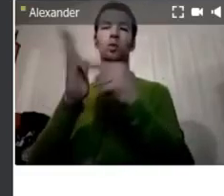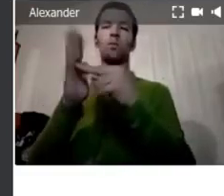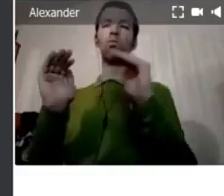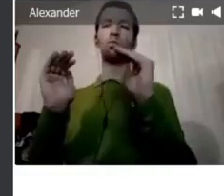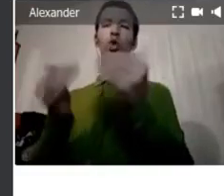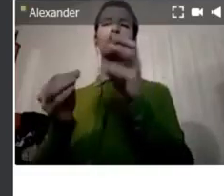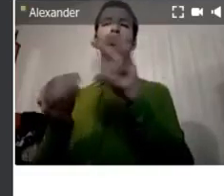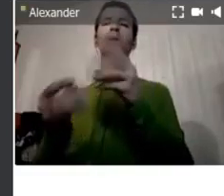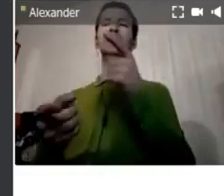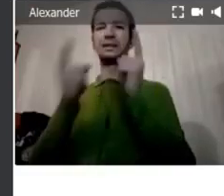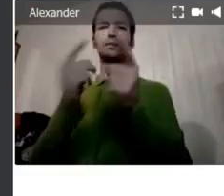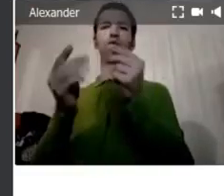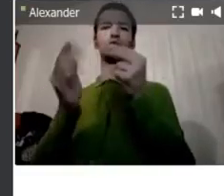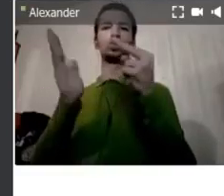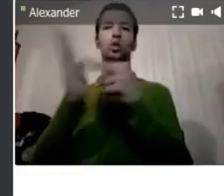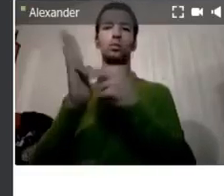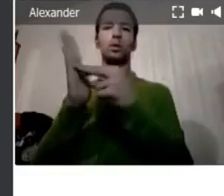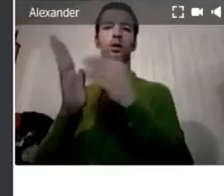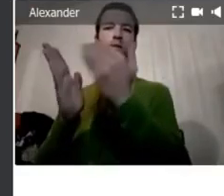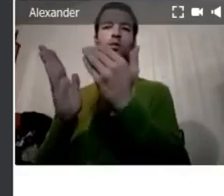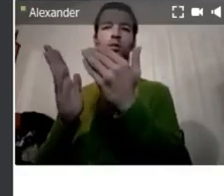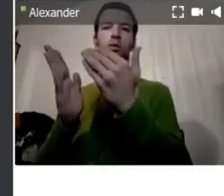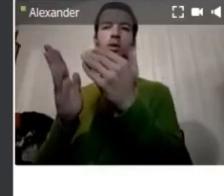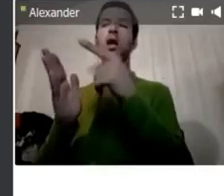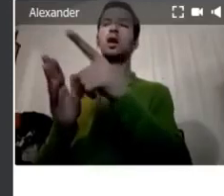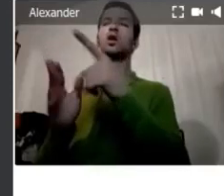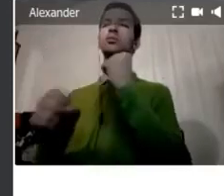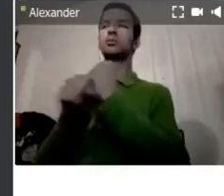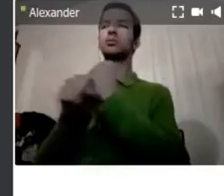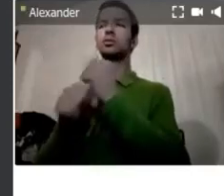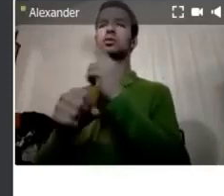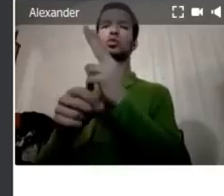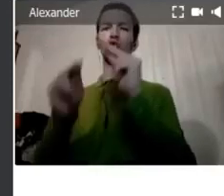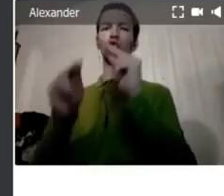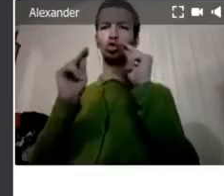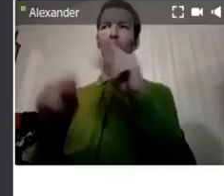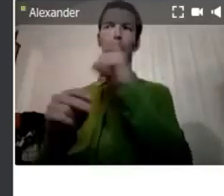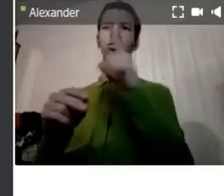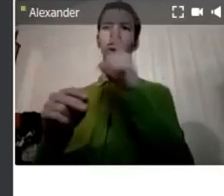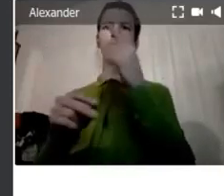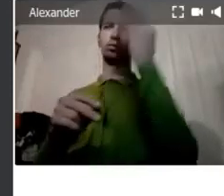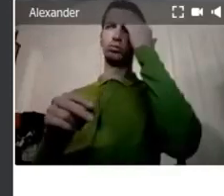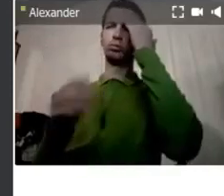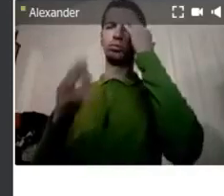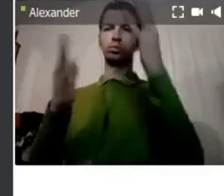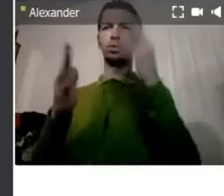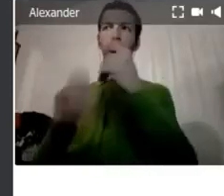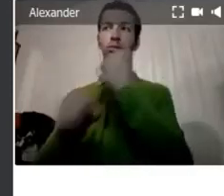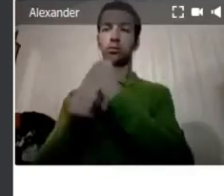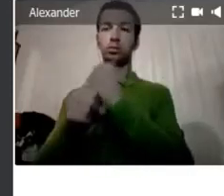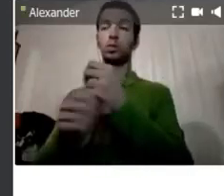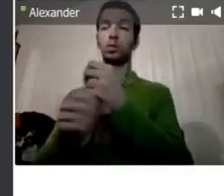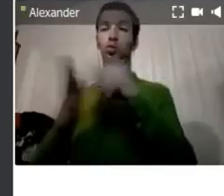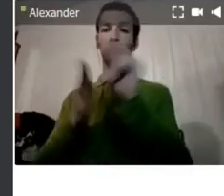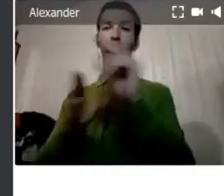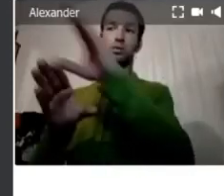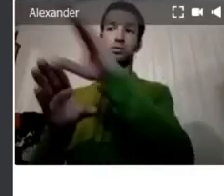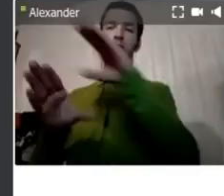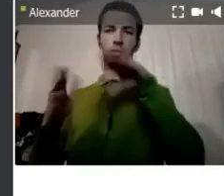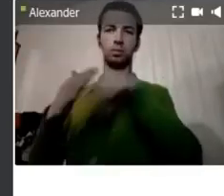Очень коротко, емко и самая-самая суть вот в этом